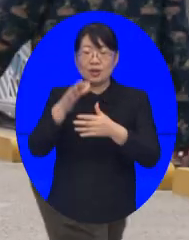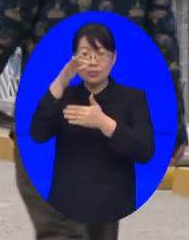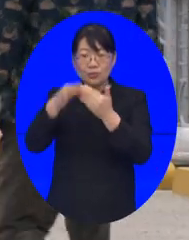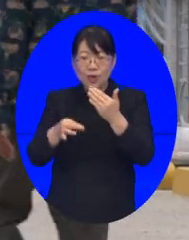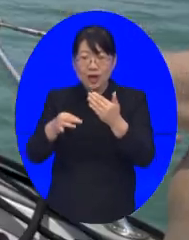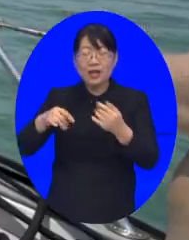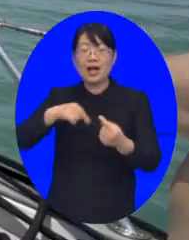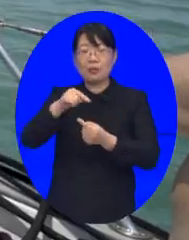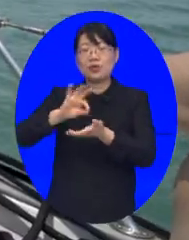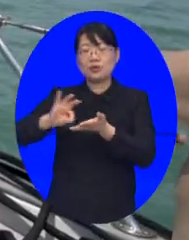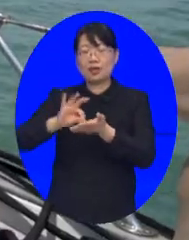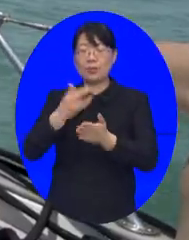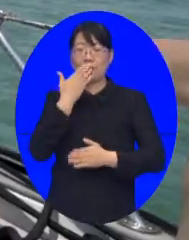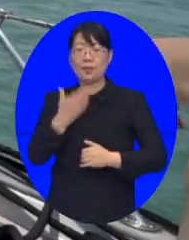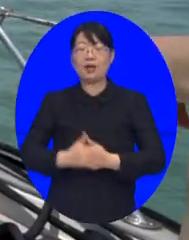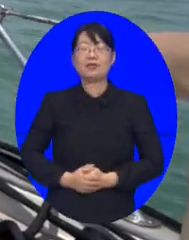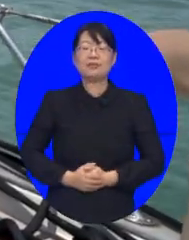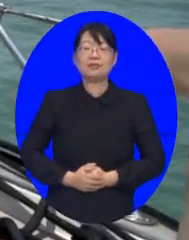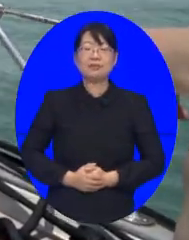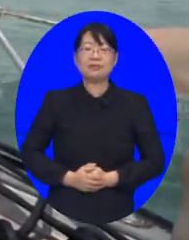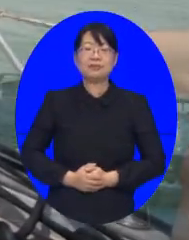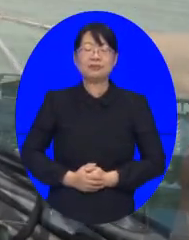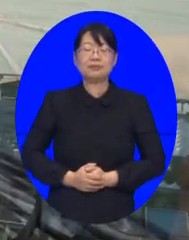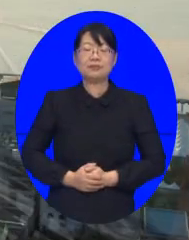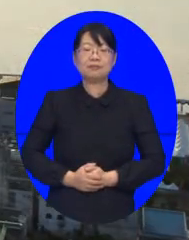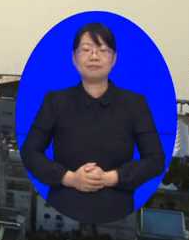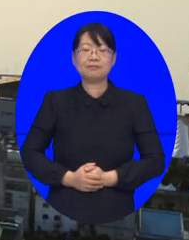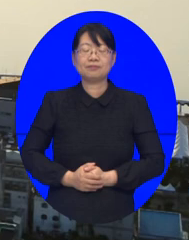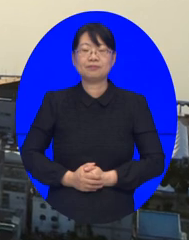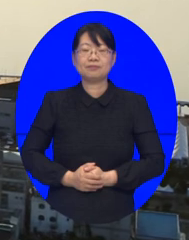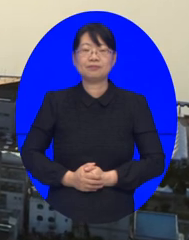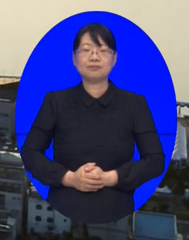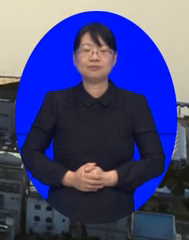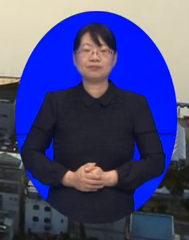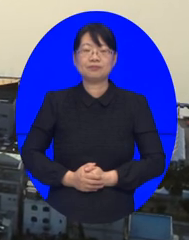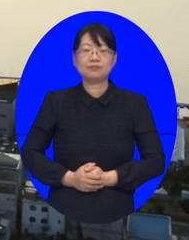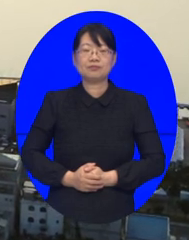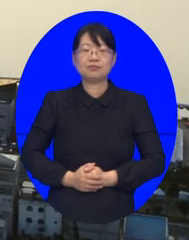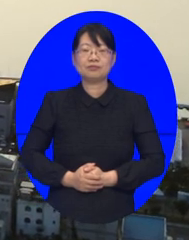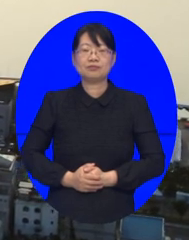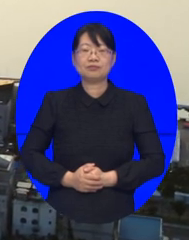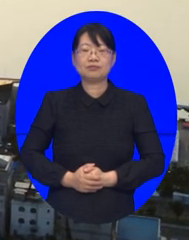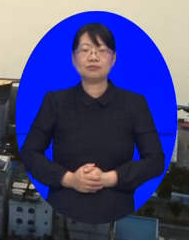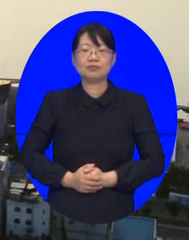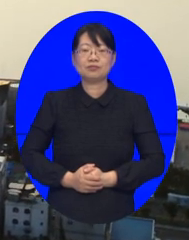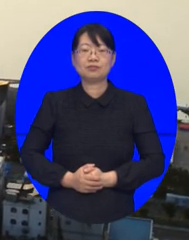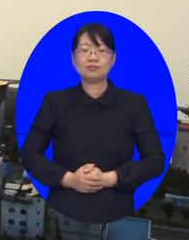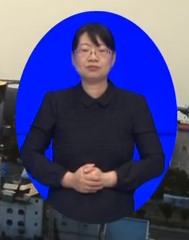축제 프로그램 운영비나 홍보비로 쓸 수 있습니다. 경기 주TV 최창순입니다.